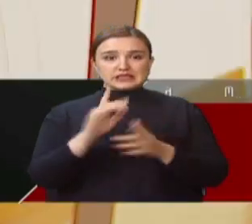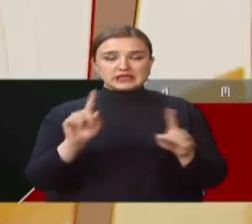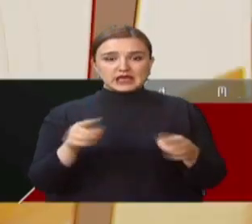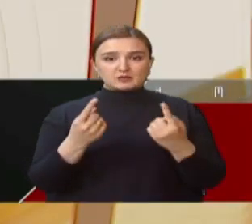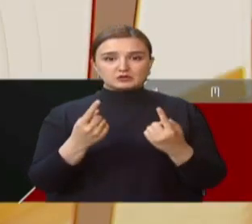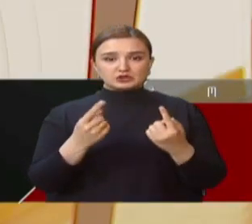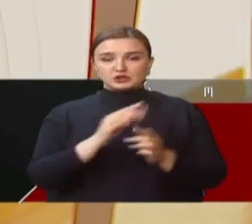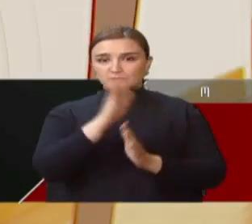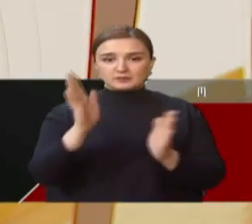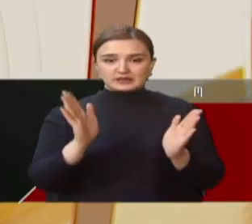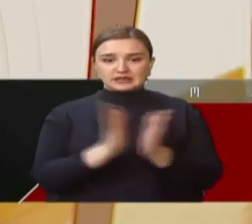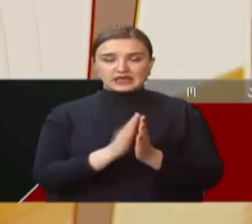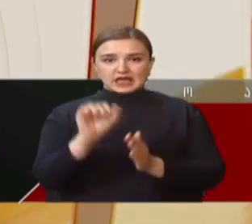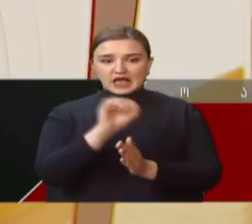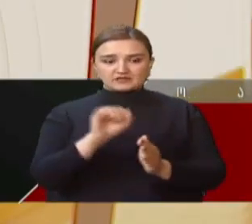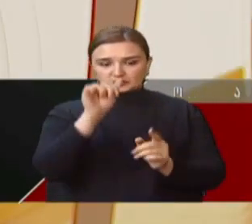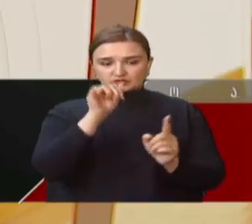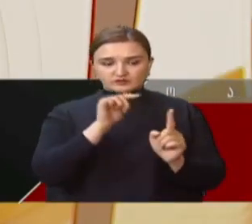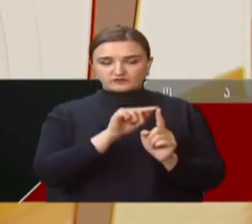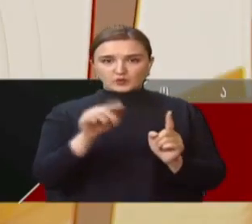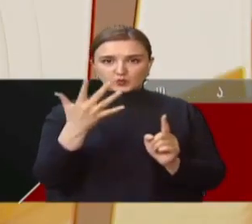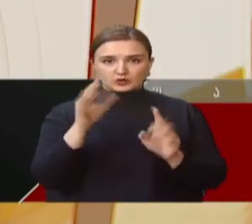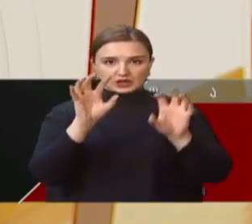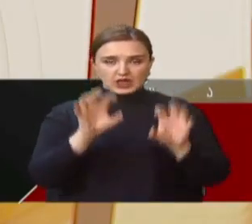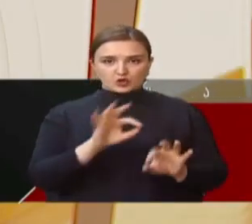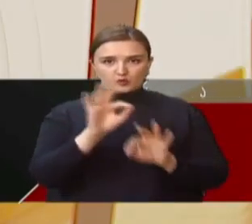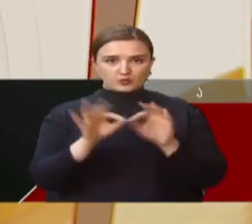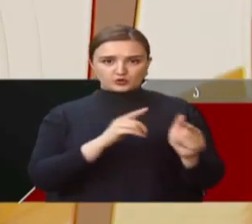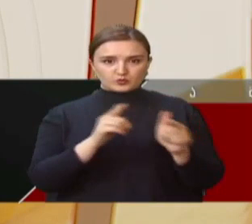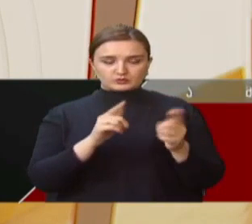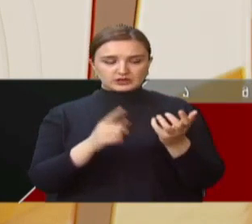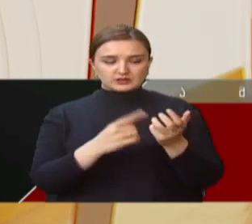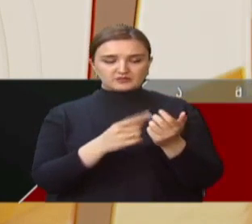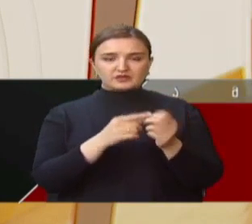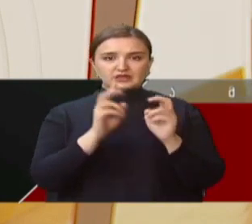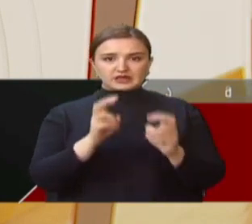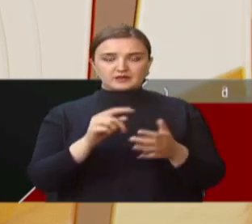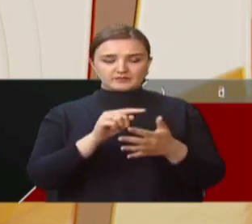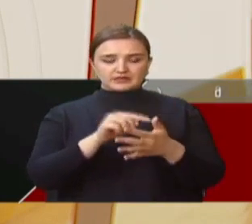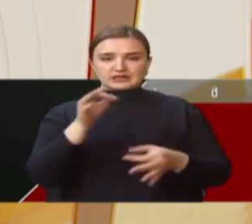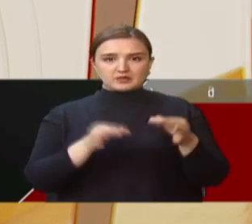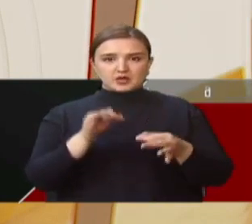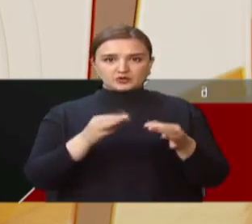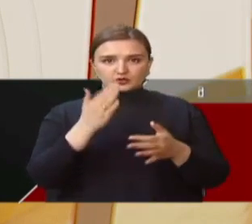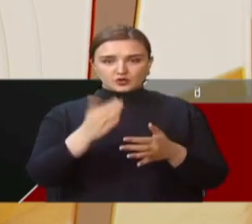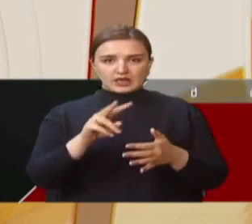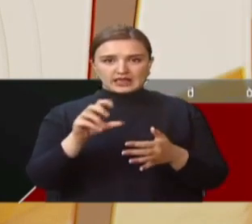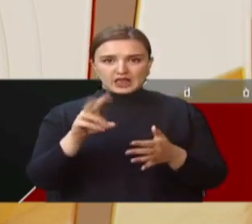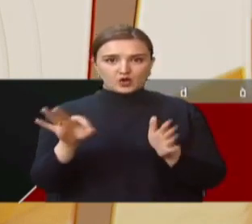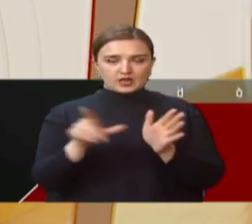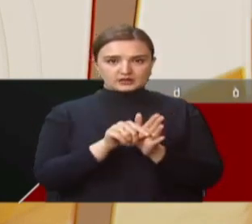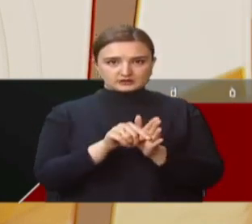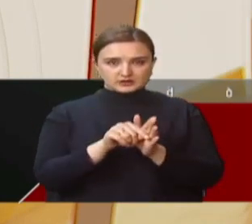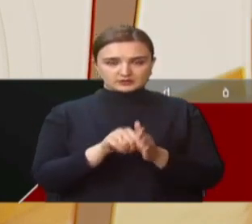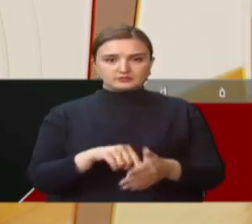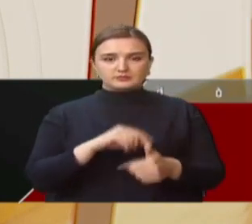nebeli. Teli august osmanzilze, hutic anum proiectul meu am să dați ce am ghitul ras. S-a samartul reformas, lelostan ertat, s-a partele